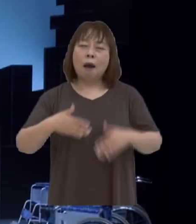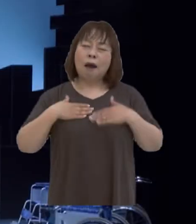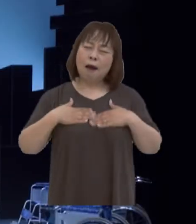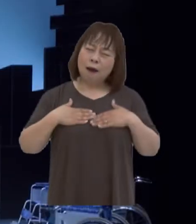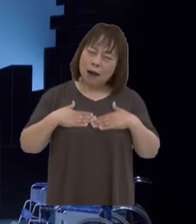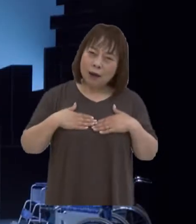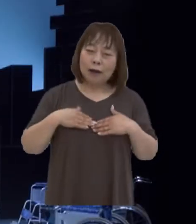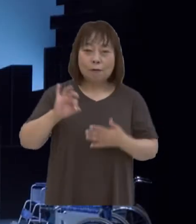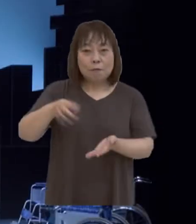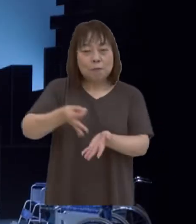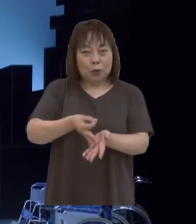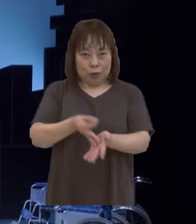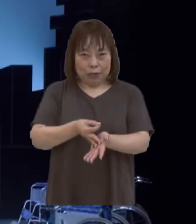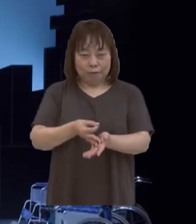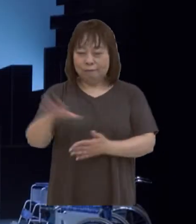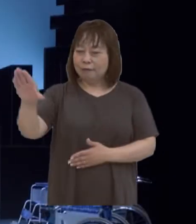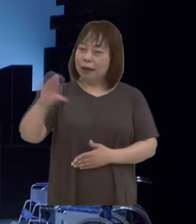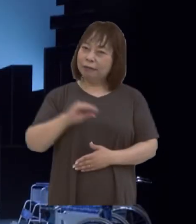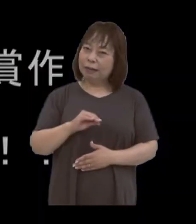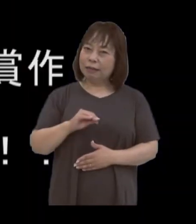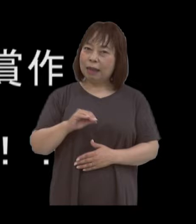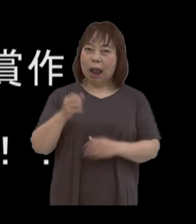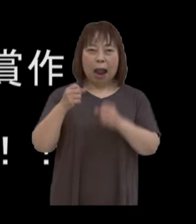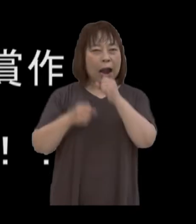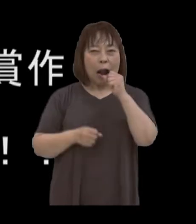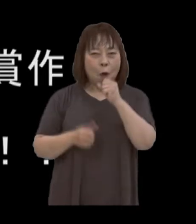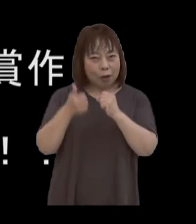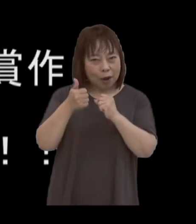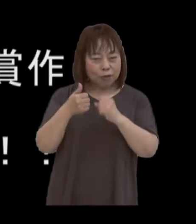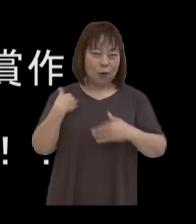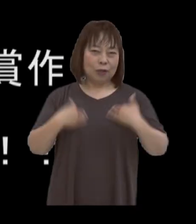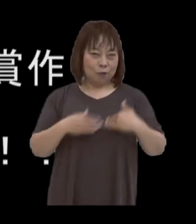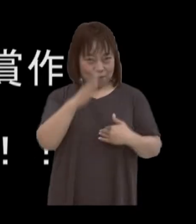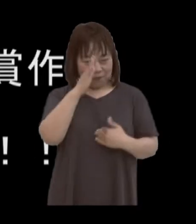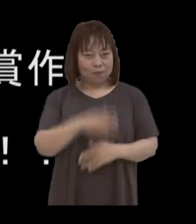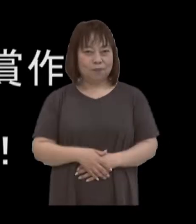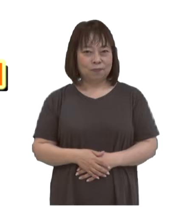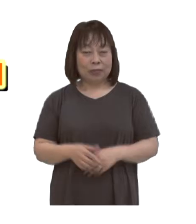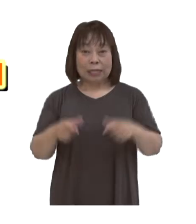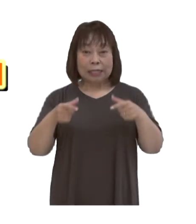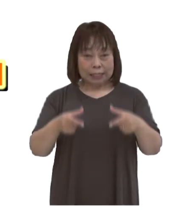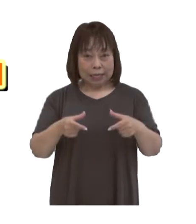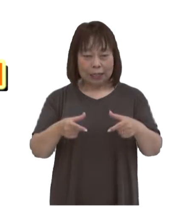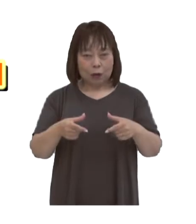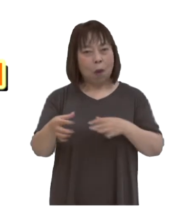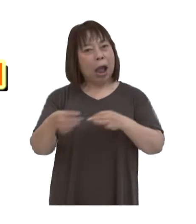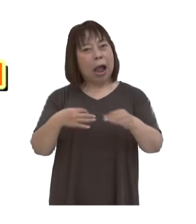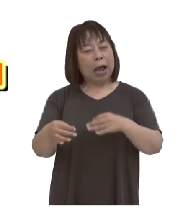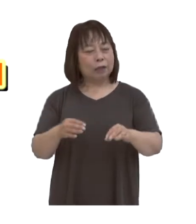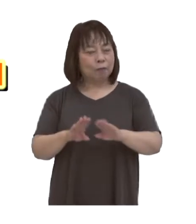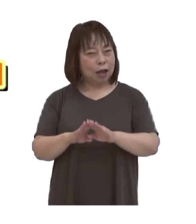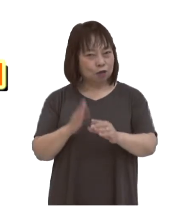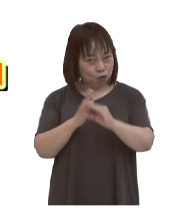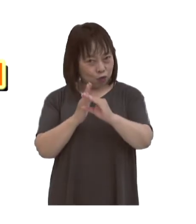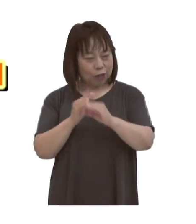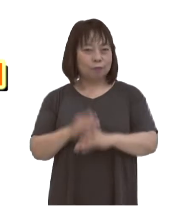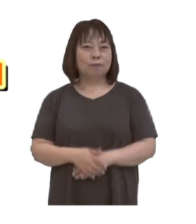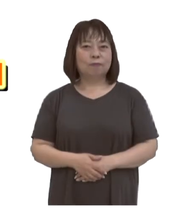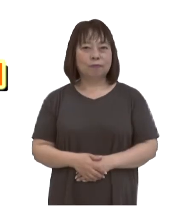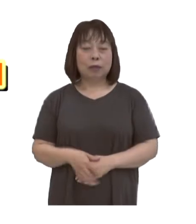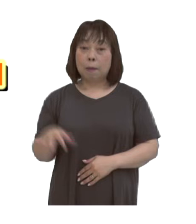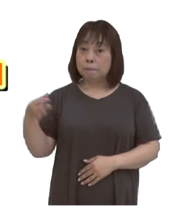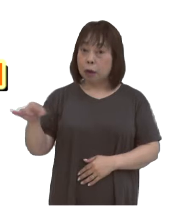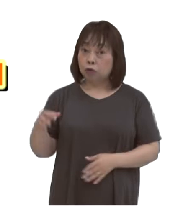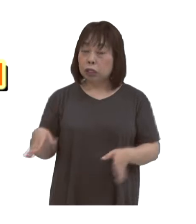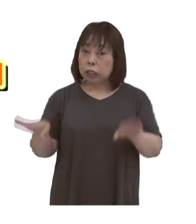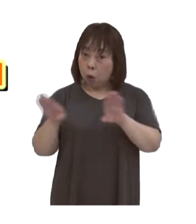語、帰ってきたカラオケマンをお楽しみください。チケットは好評発売中です。ヴェルディ